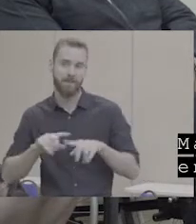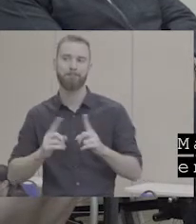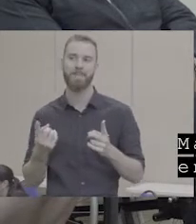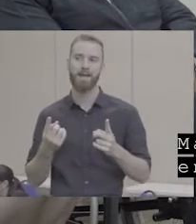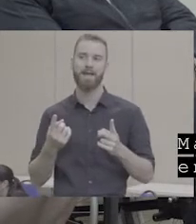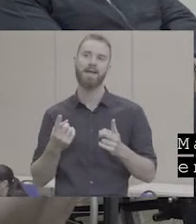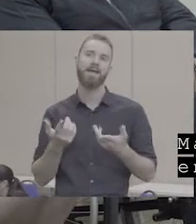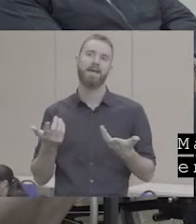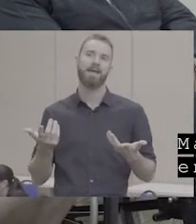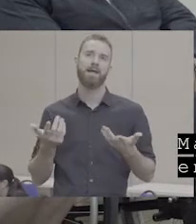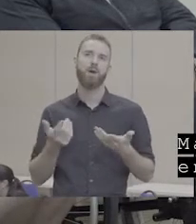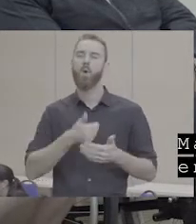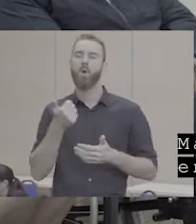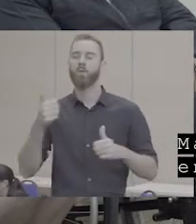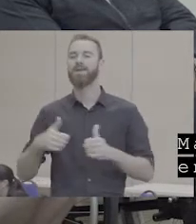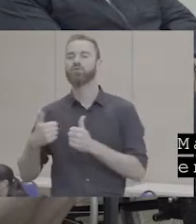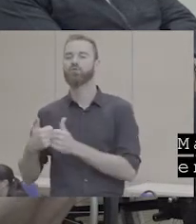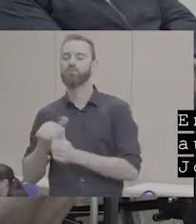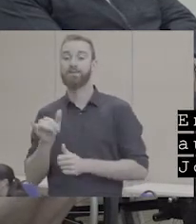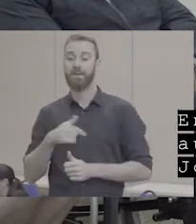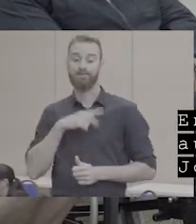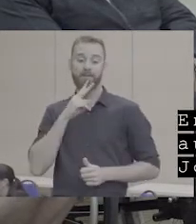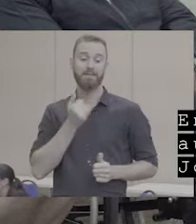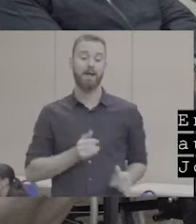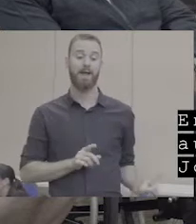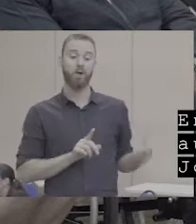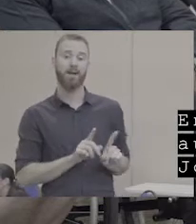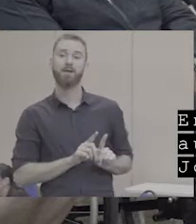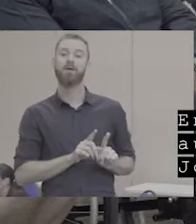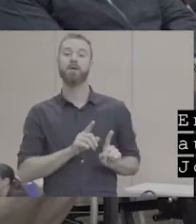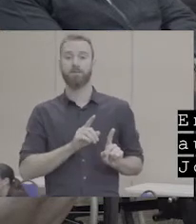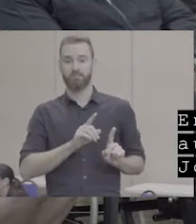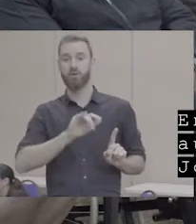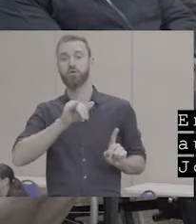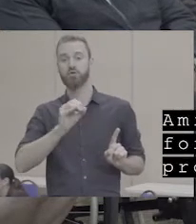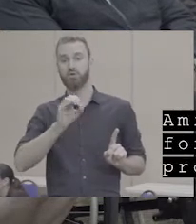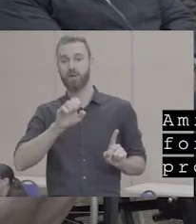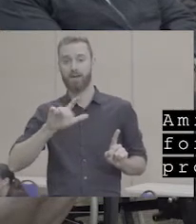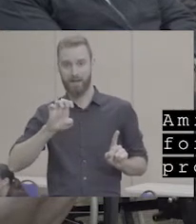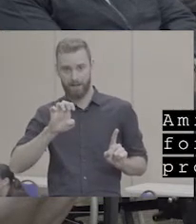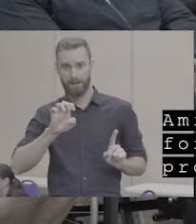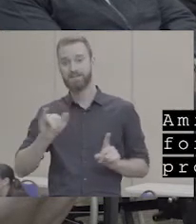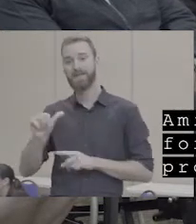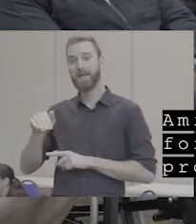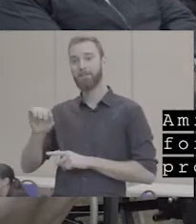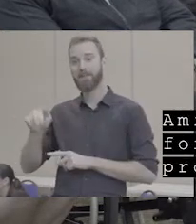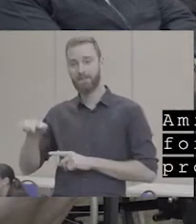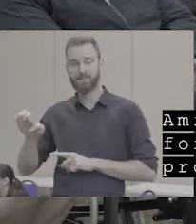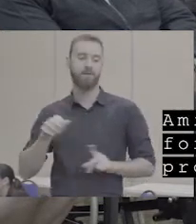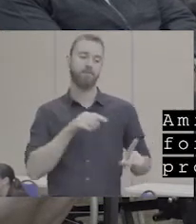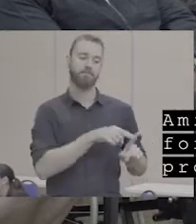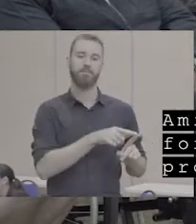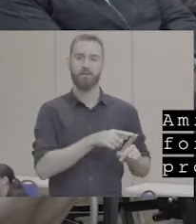a aussi d'autres enjeux qui sont... En passant, je suis accompagné aujourd'hui par ma collègue Joëlle et Amine. Joëlle qui est à la formation et